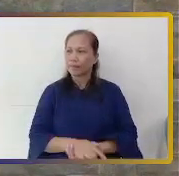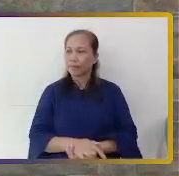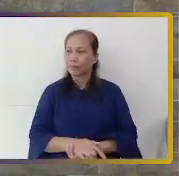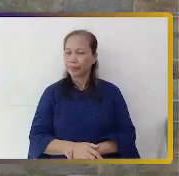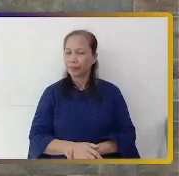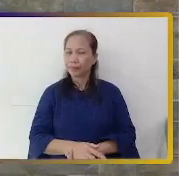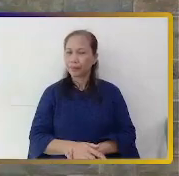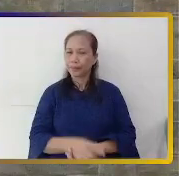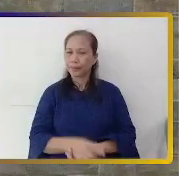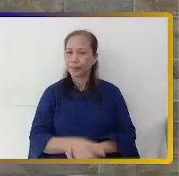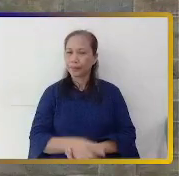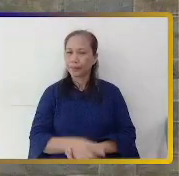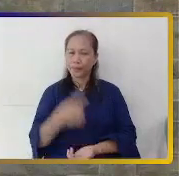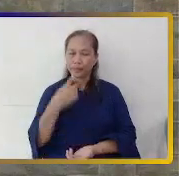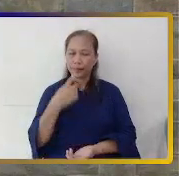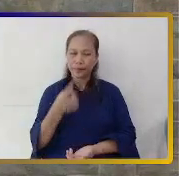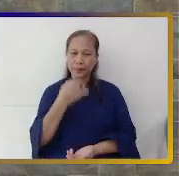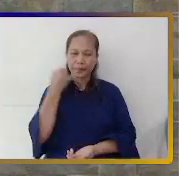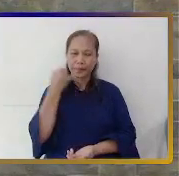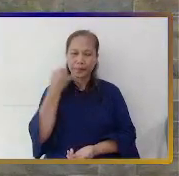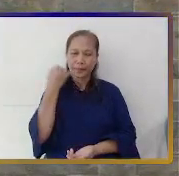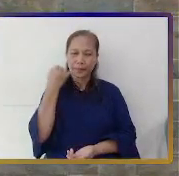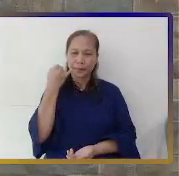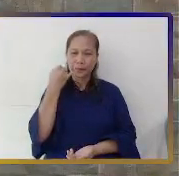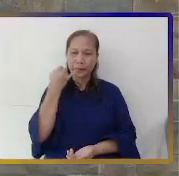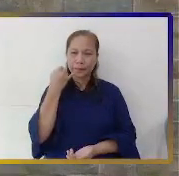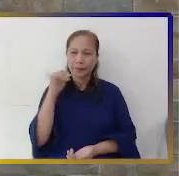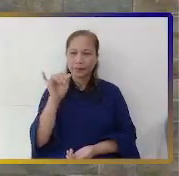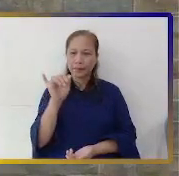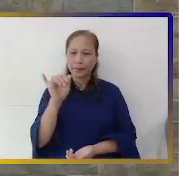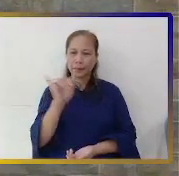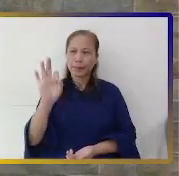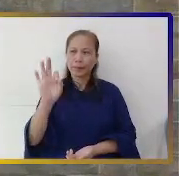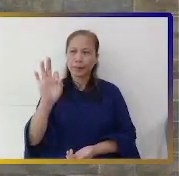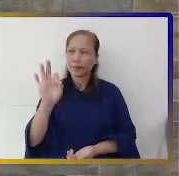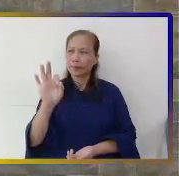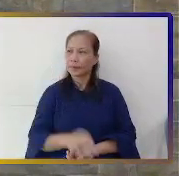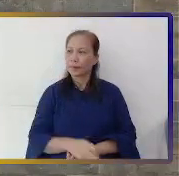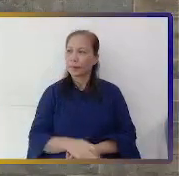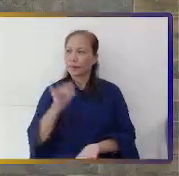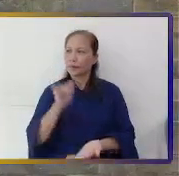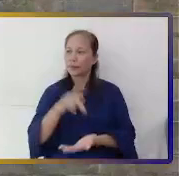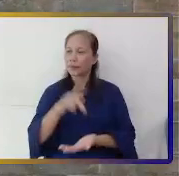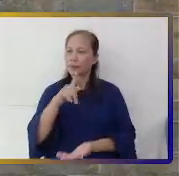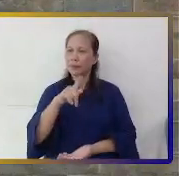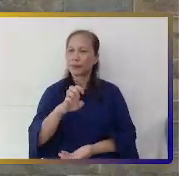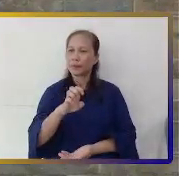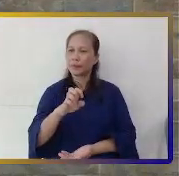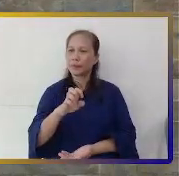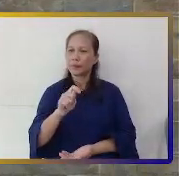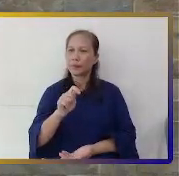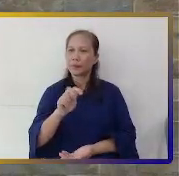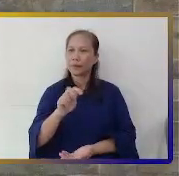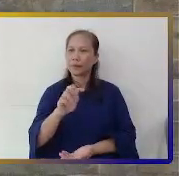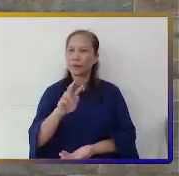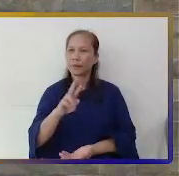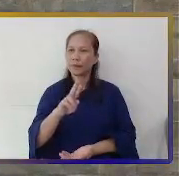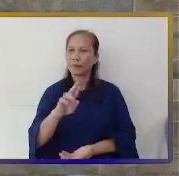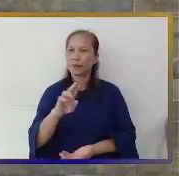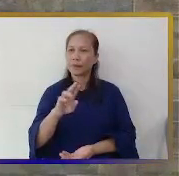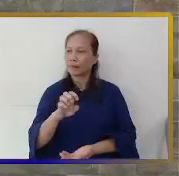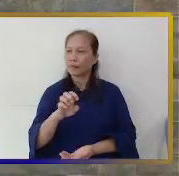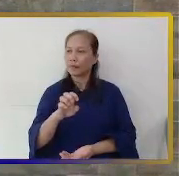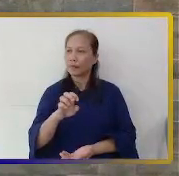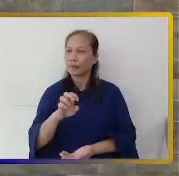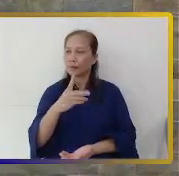iyan sa inyo kasi parehas po iyan ng preaching ni Peter de bru na dala-dala ng mga petr brans By the way because